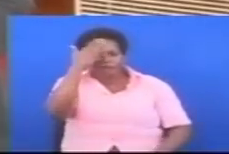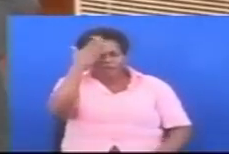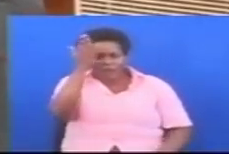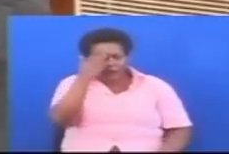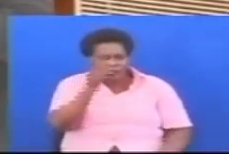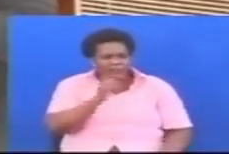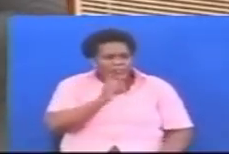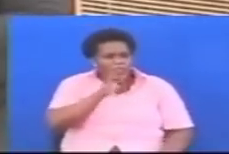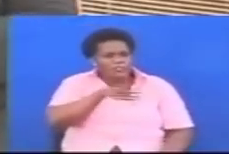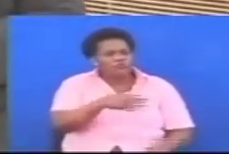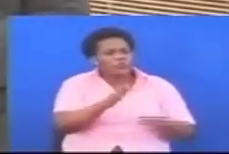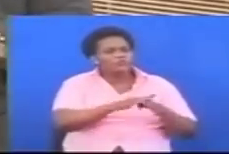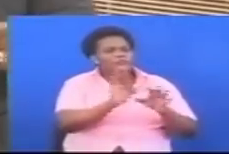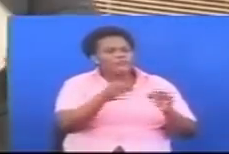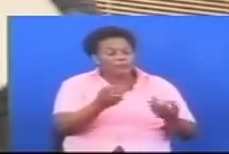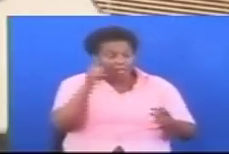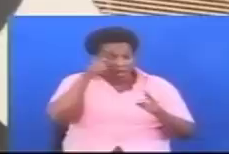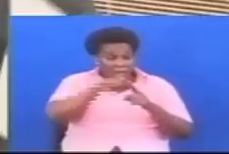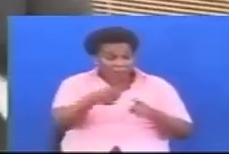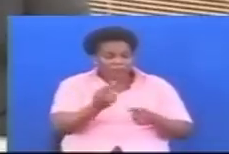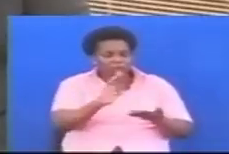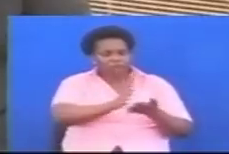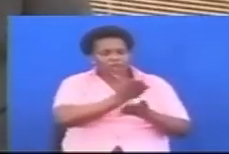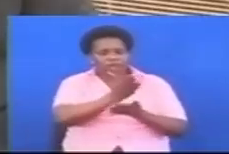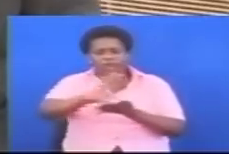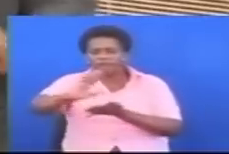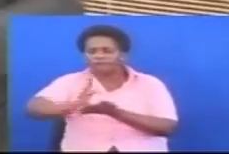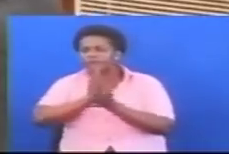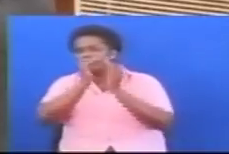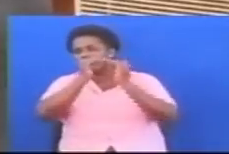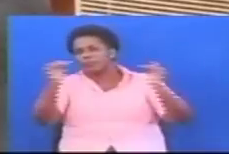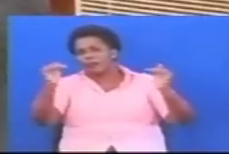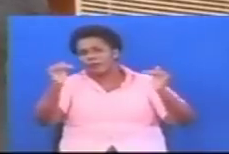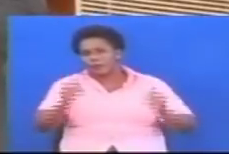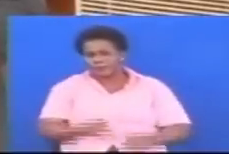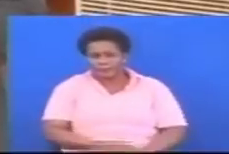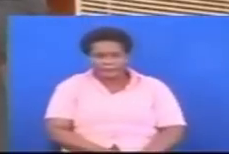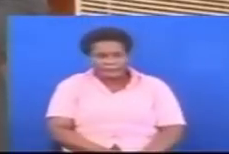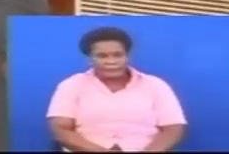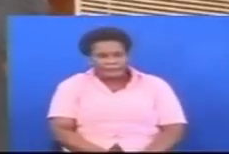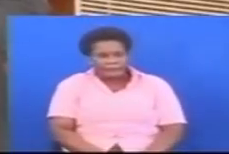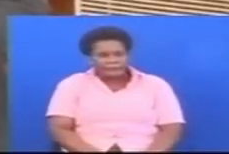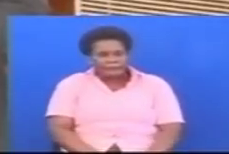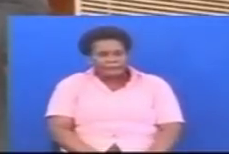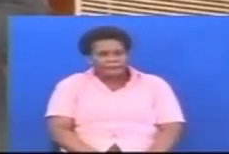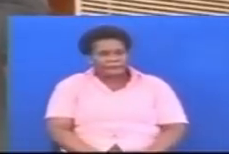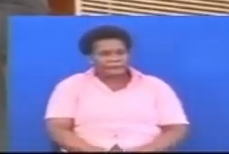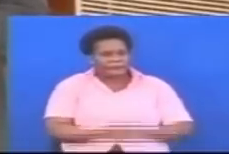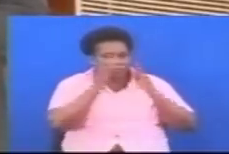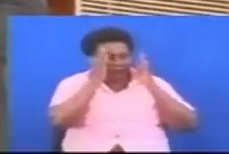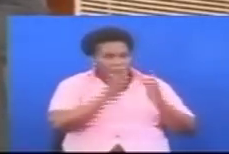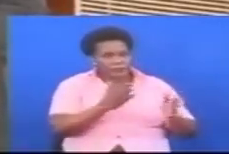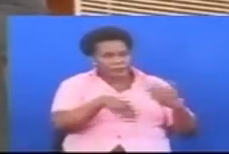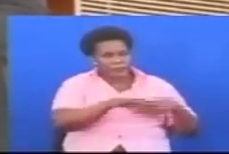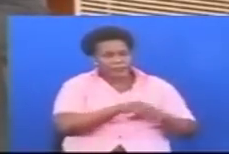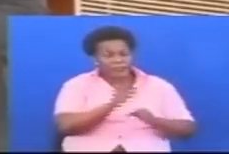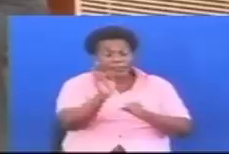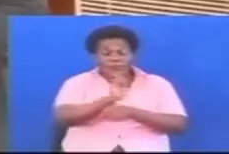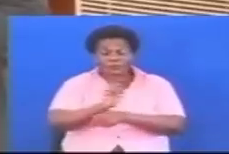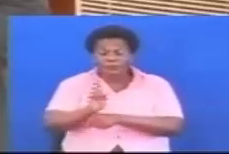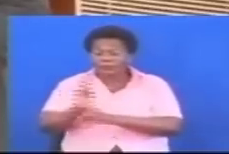ili uweze kuwa na mgawanyo sawa wa rasilimali hii. Mheshimiwa Mwenyekiti, usimamizi wa vyanzo vya maji